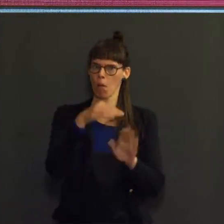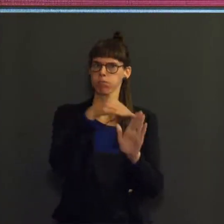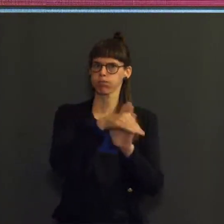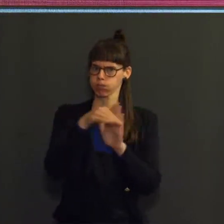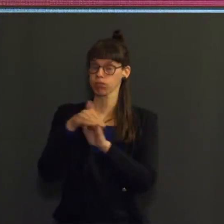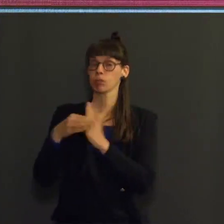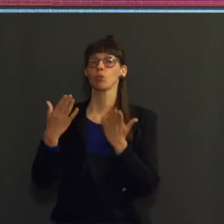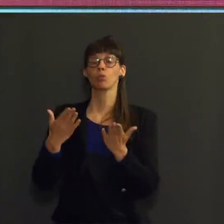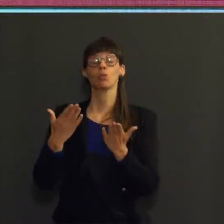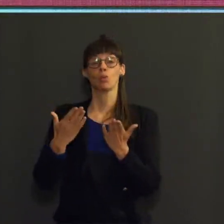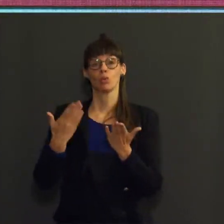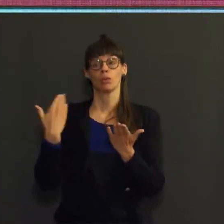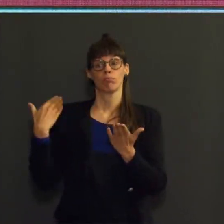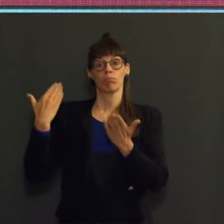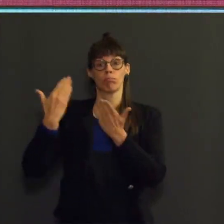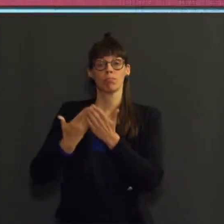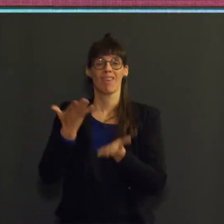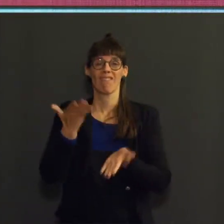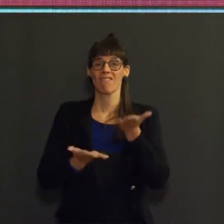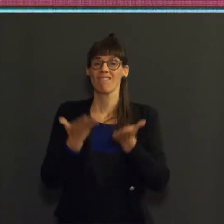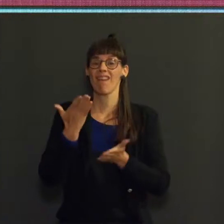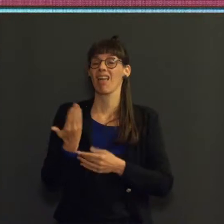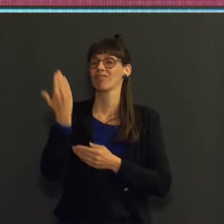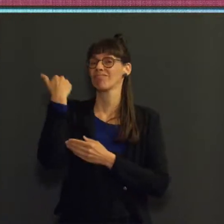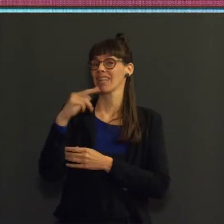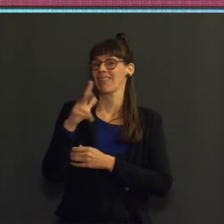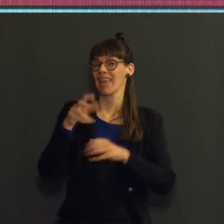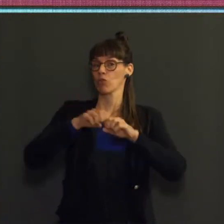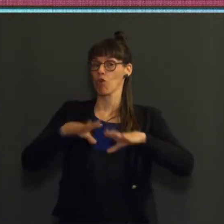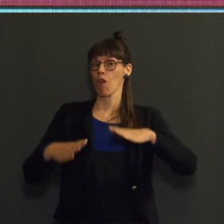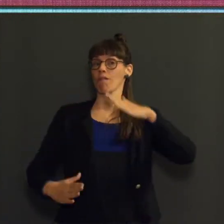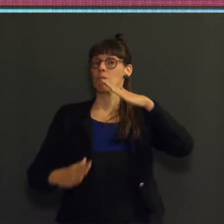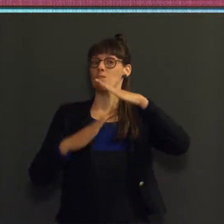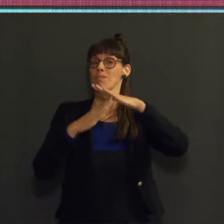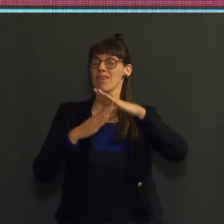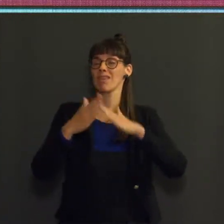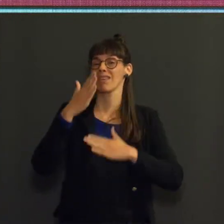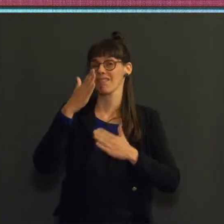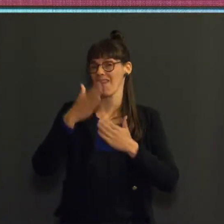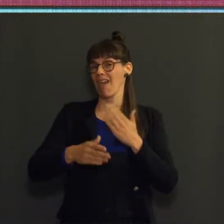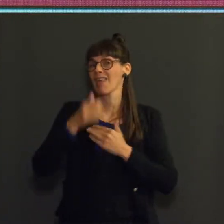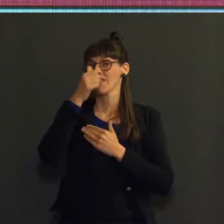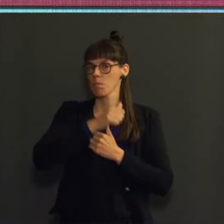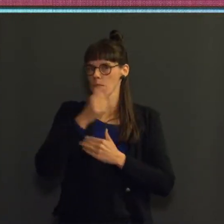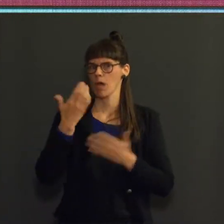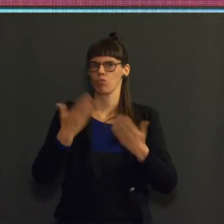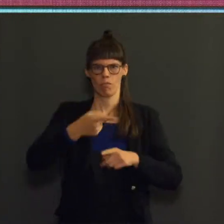of meer gehalveerd in vergelijking met de piek van de derde golf rond eind maart.